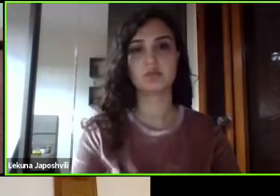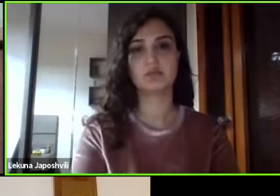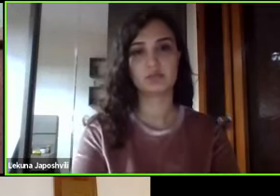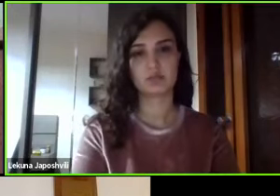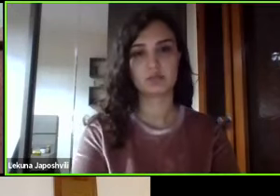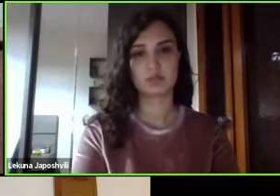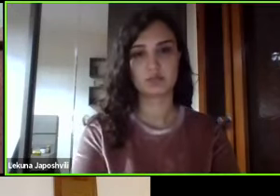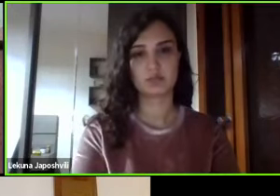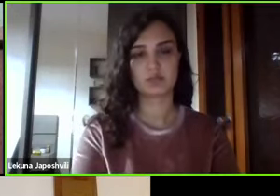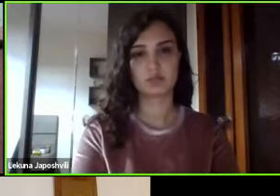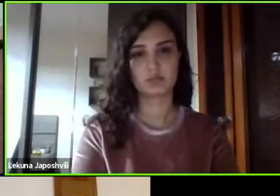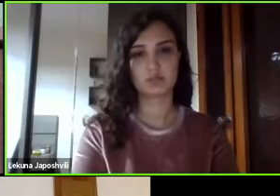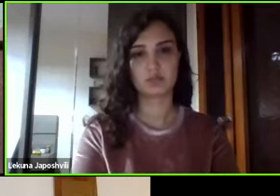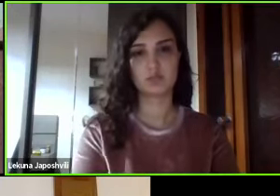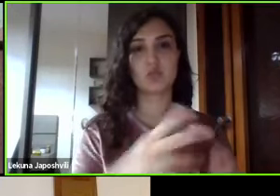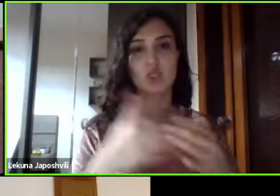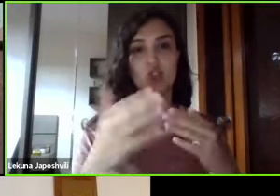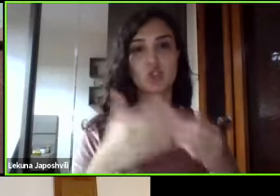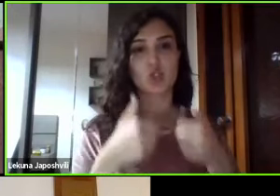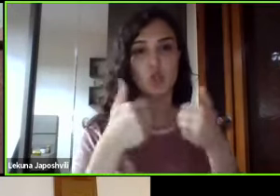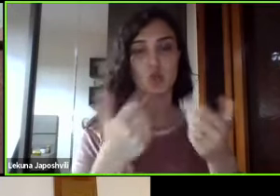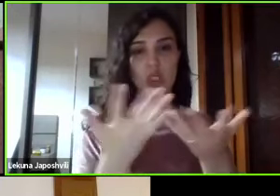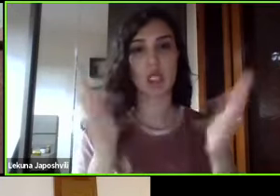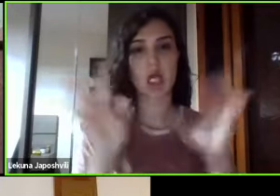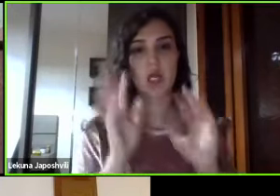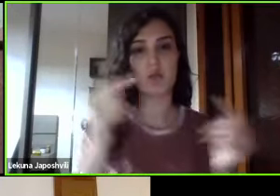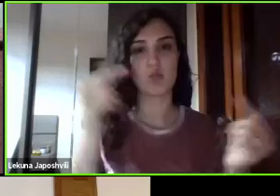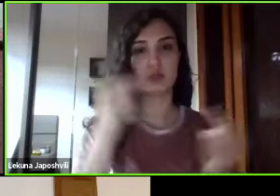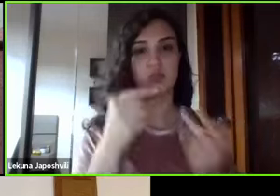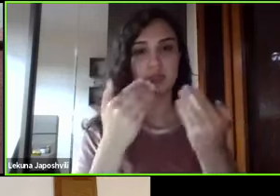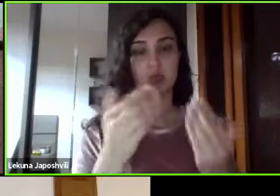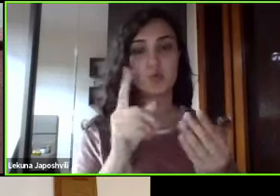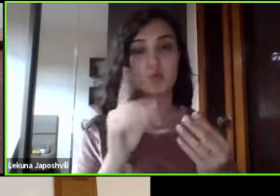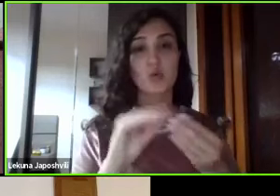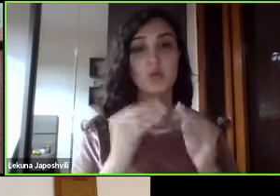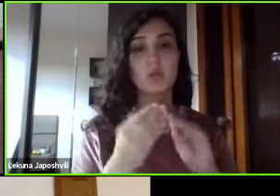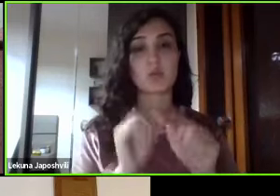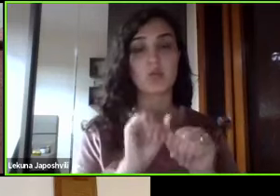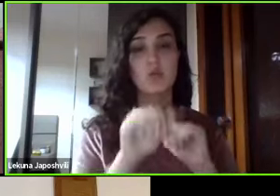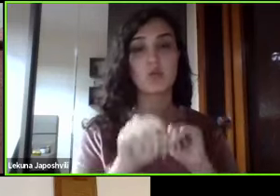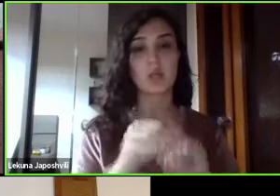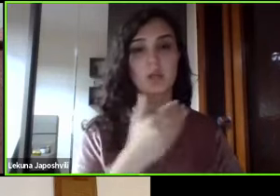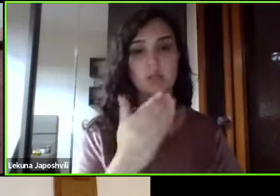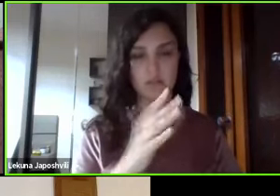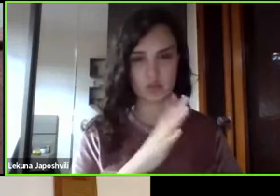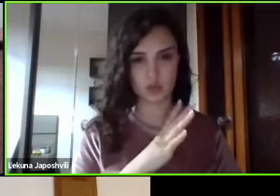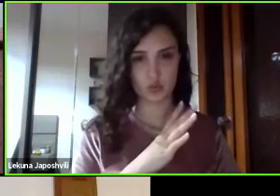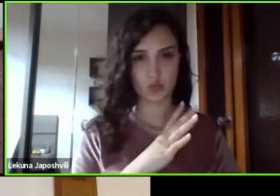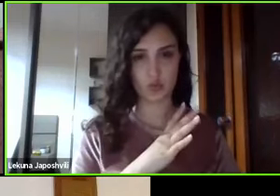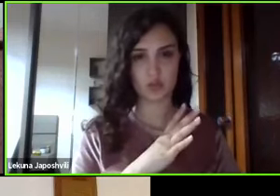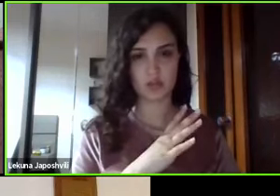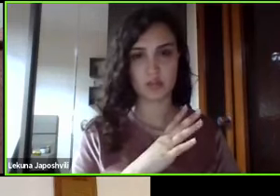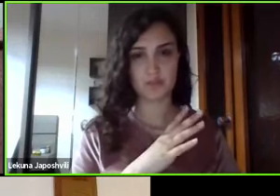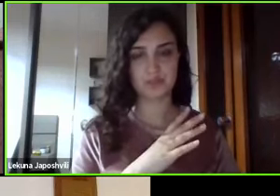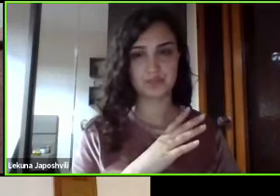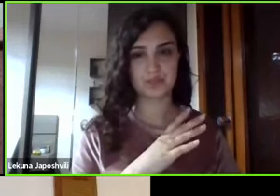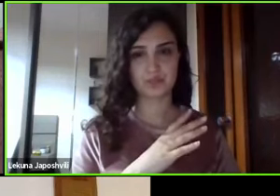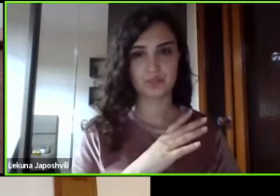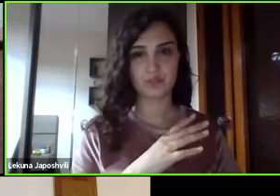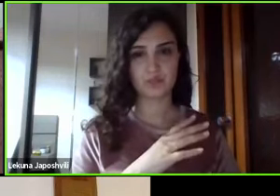უნდა შეუწყოთ, უნდა ისეთი გარემო შეუქმნათ, რომ პრობლემის მოგვარება მისთვის იყოს წახალისებული ყოველთვის